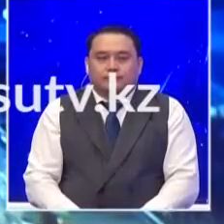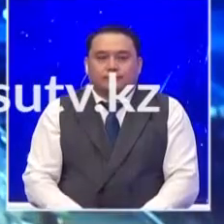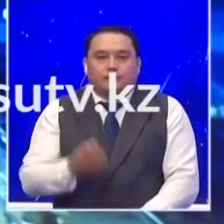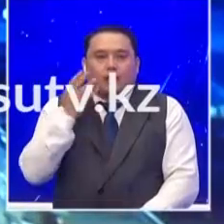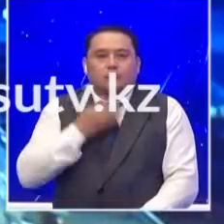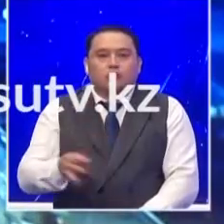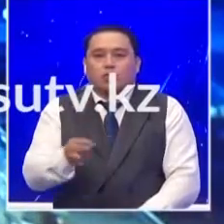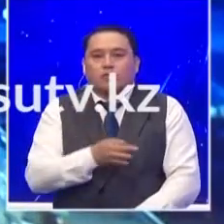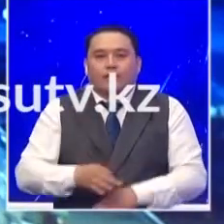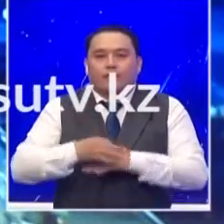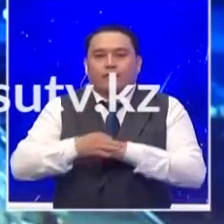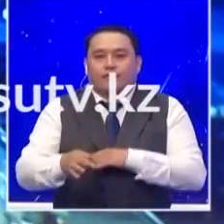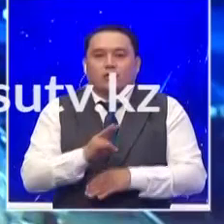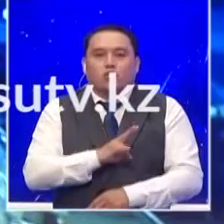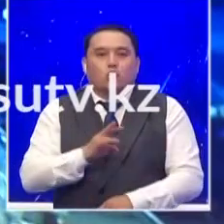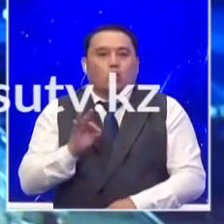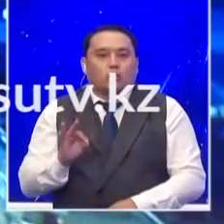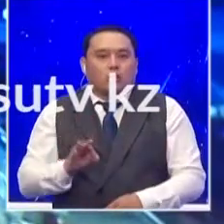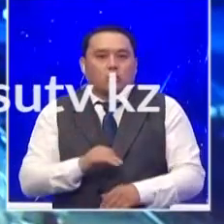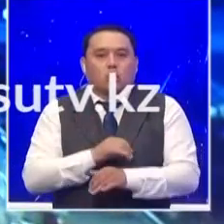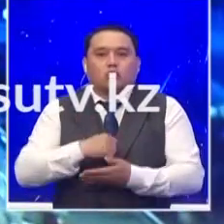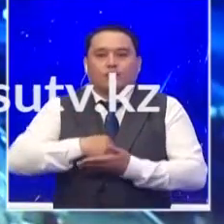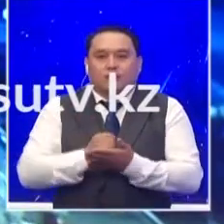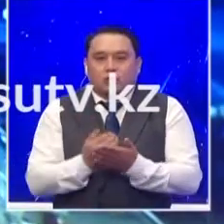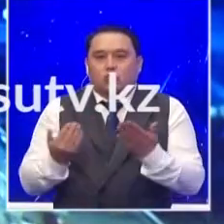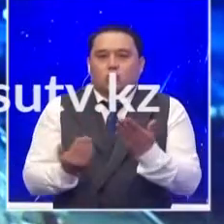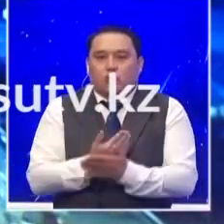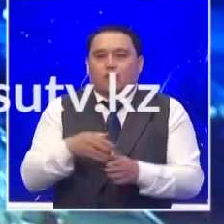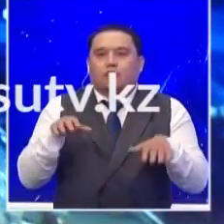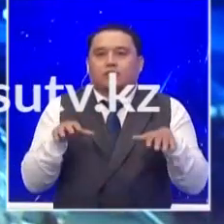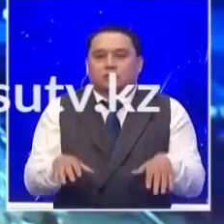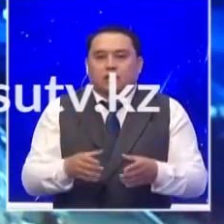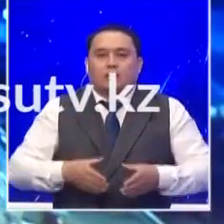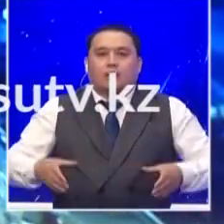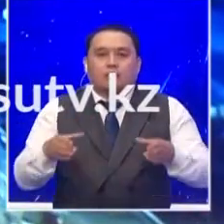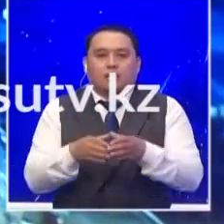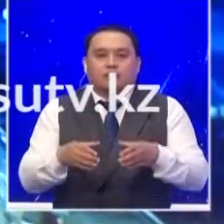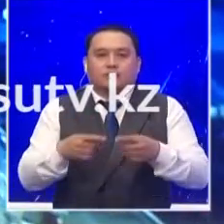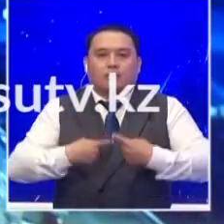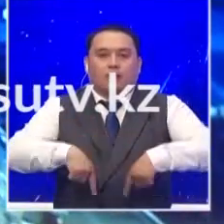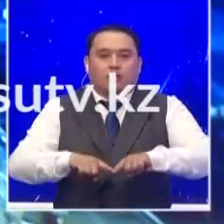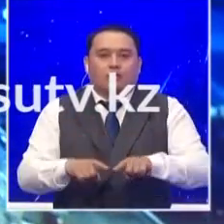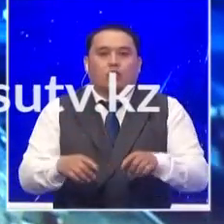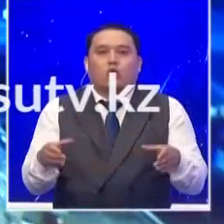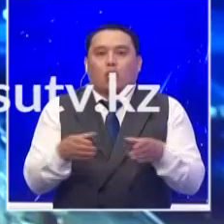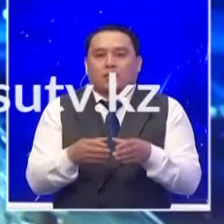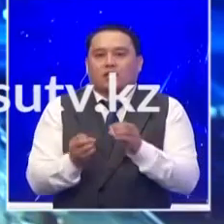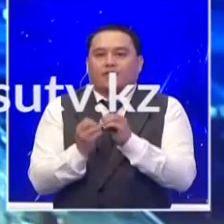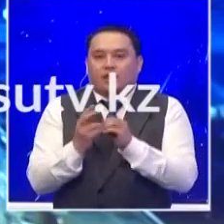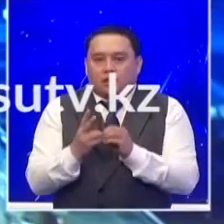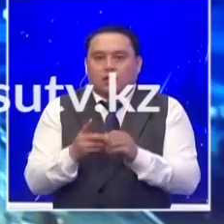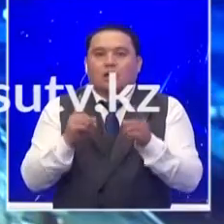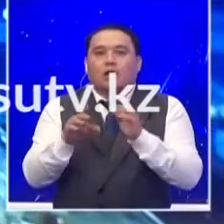В Алматинском областном филиале партии «Нур Отан» утвердили новых председателей и членов общественных советов. Всего групп